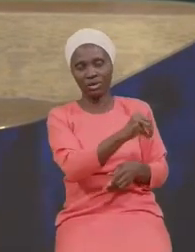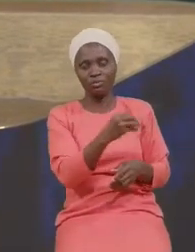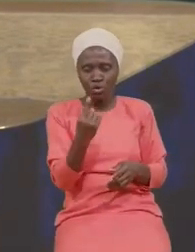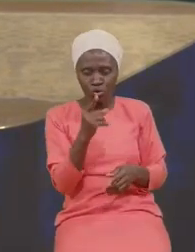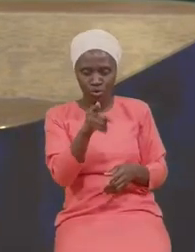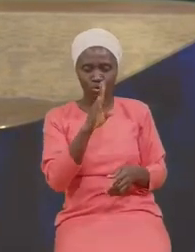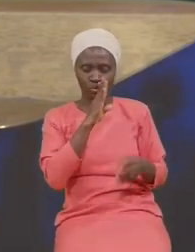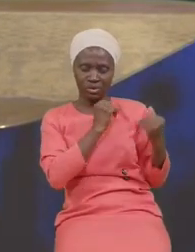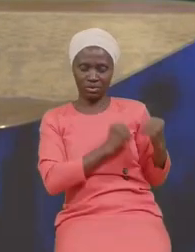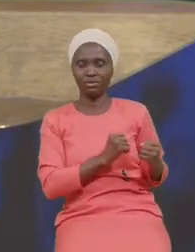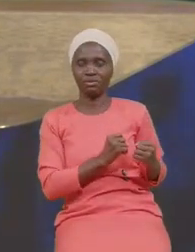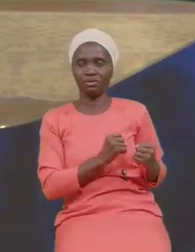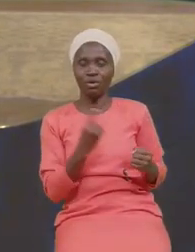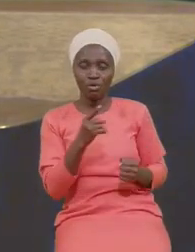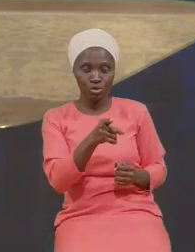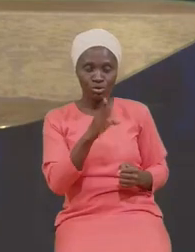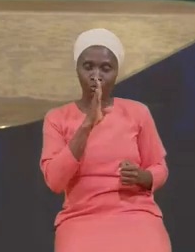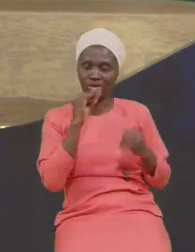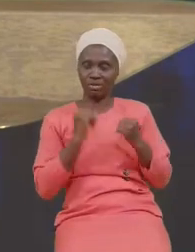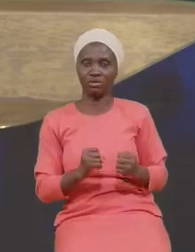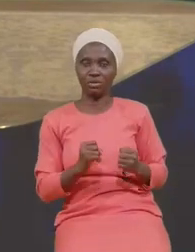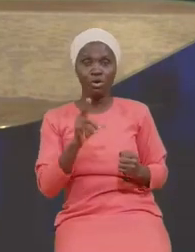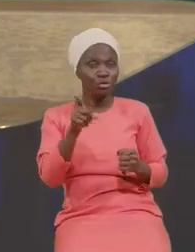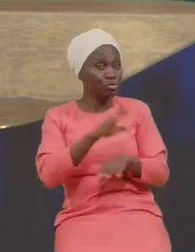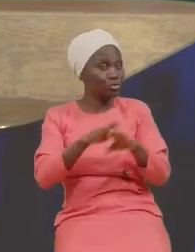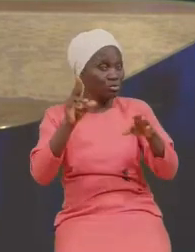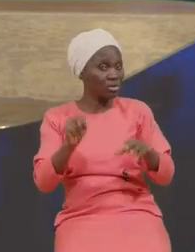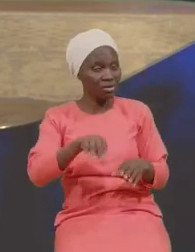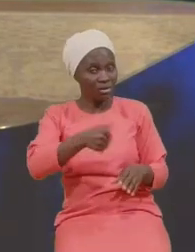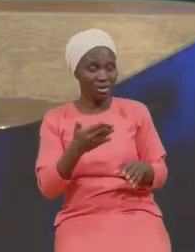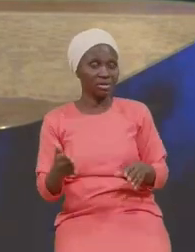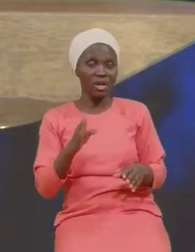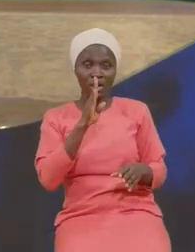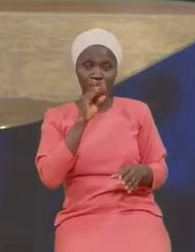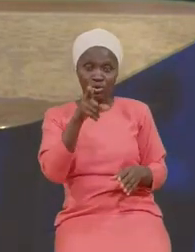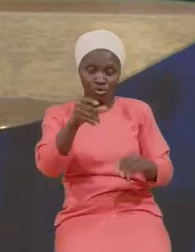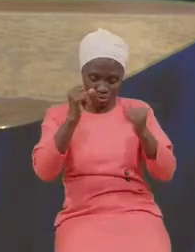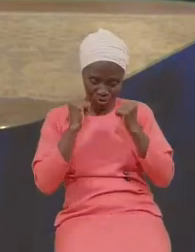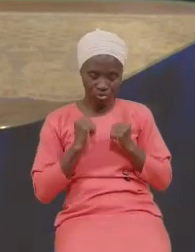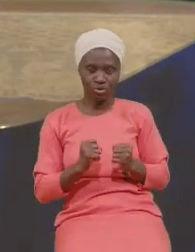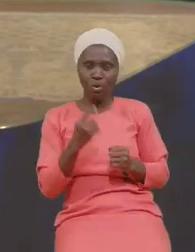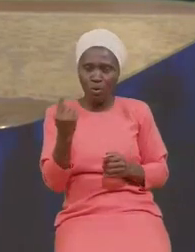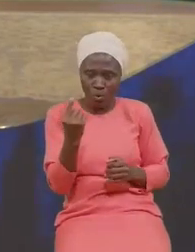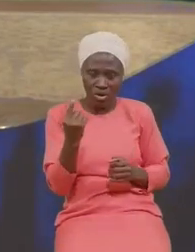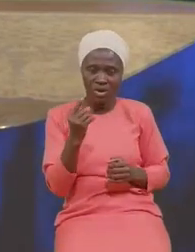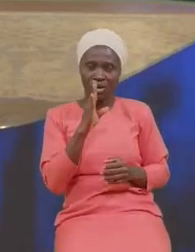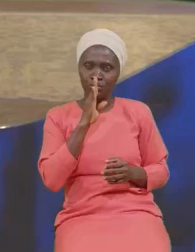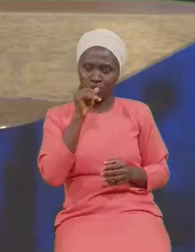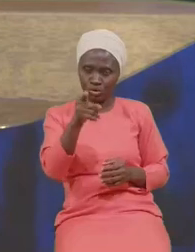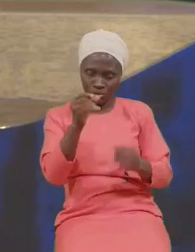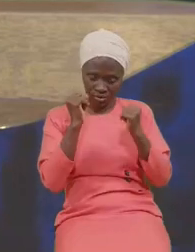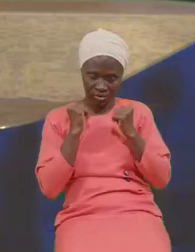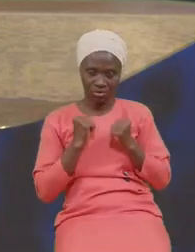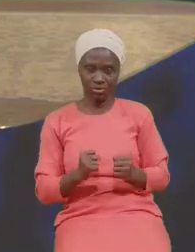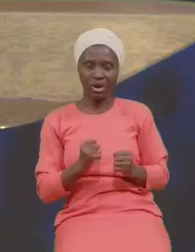fortifie toi seulement fortifie toi seulement tu n'as besoin de rien d'autre fortification seulement et